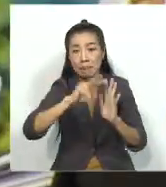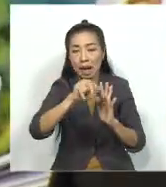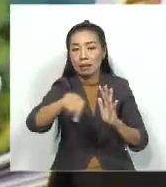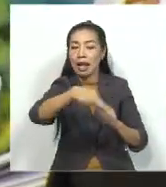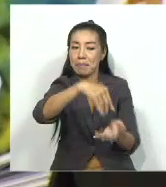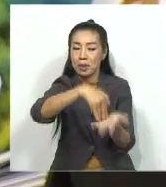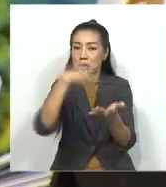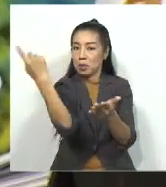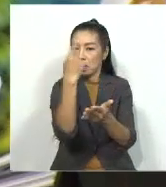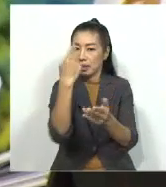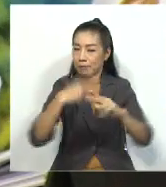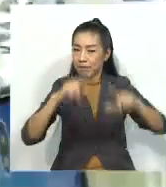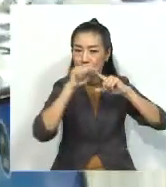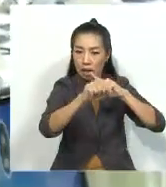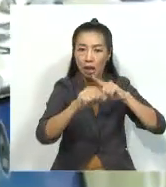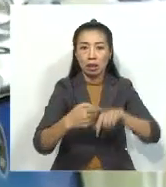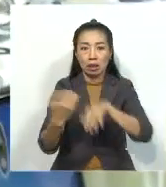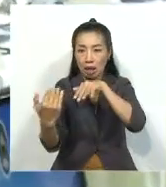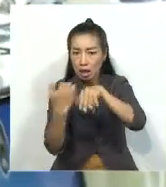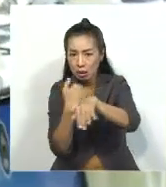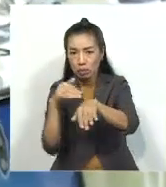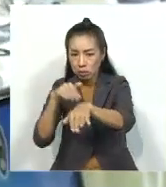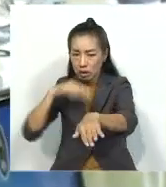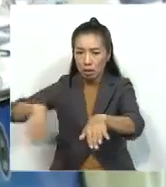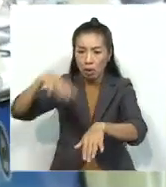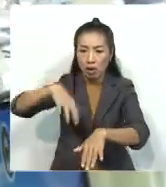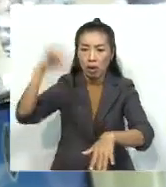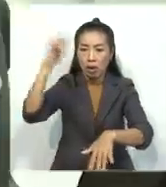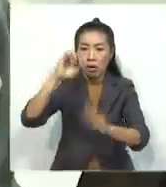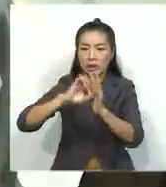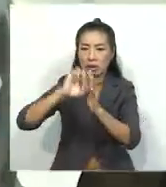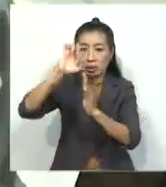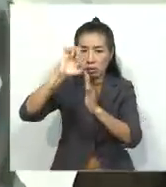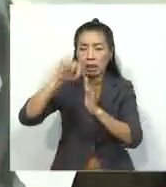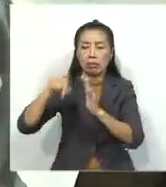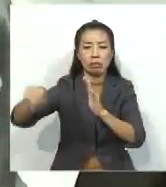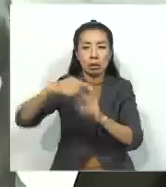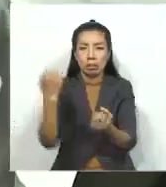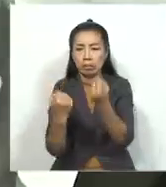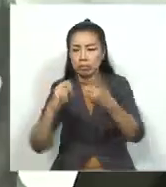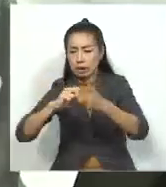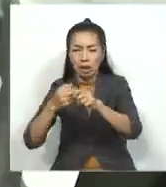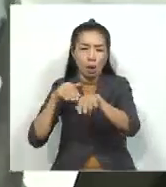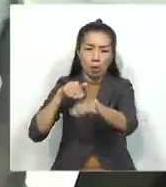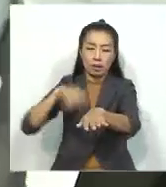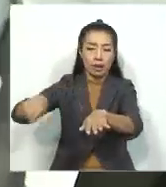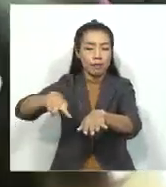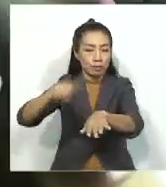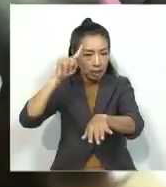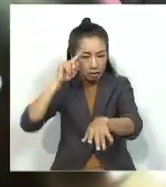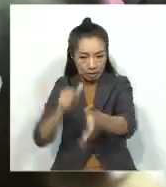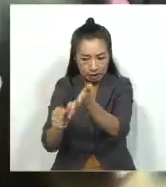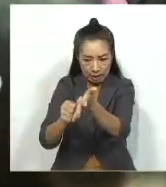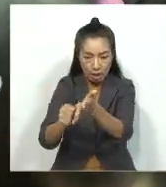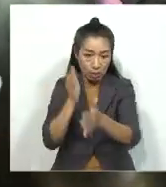งแก้ไขปัญหาการจราจรบริเวณโดยรอบท่าอากาศยานนานาชาติเชียงใหม่เพื่อรองรับการปรับปรุงขยายท่าอากาศ